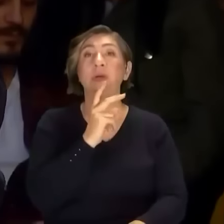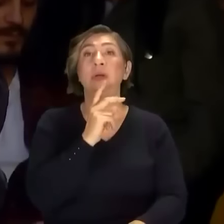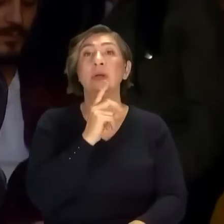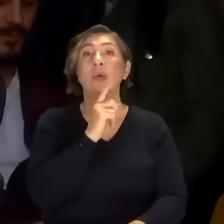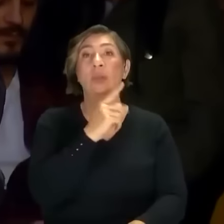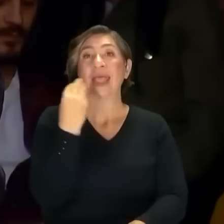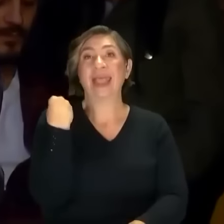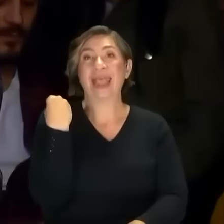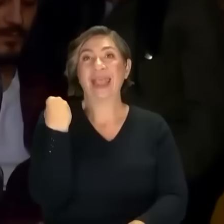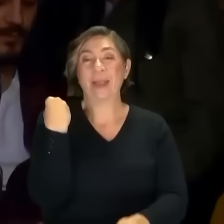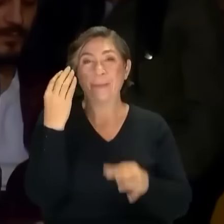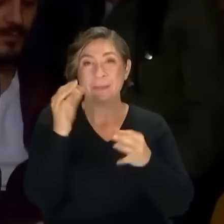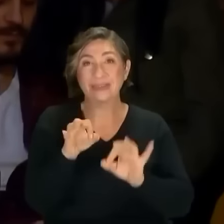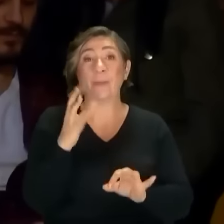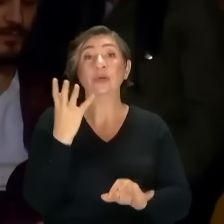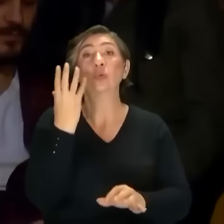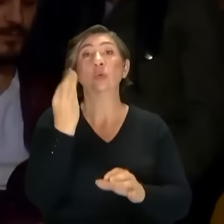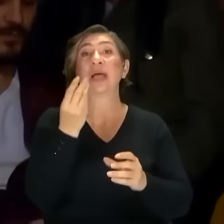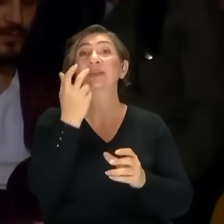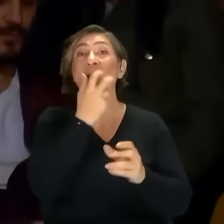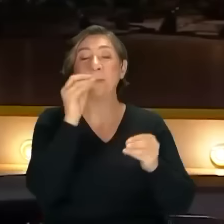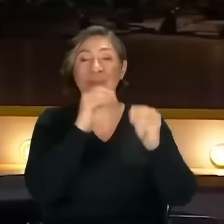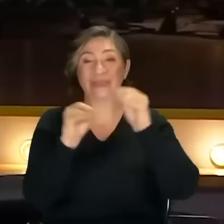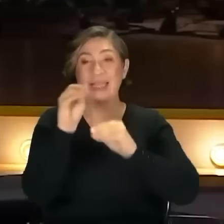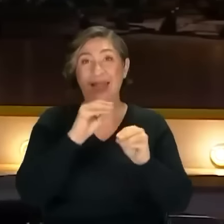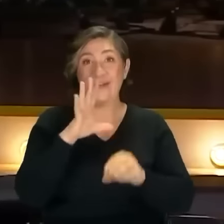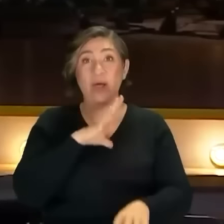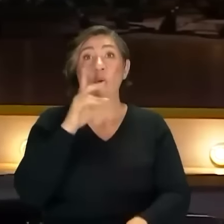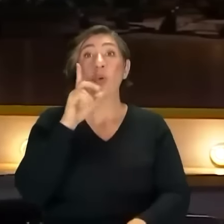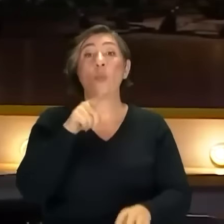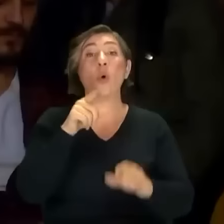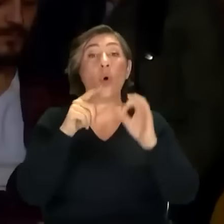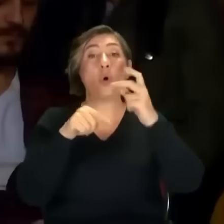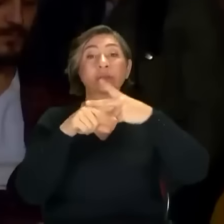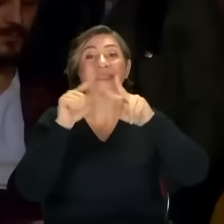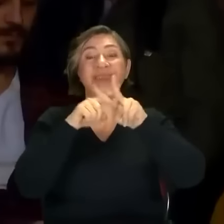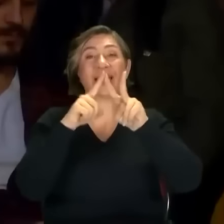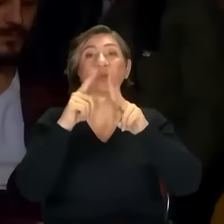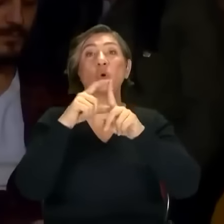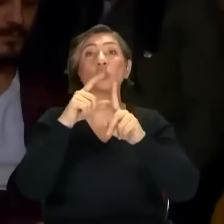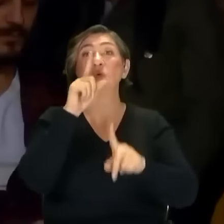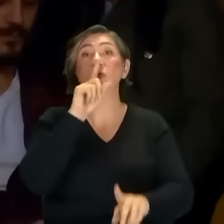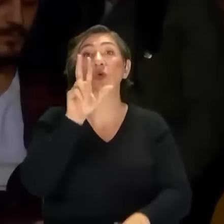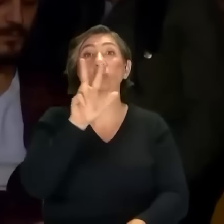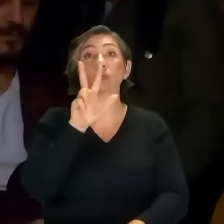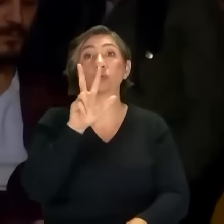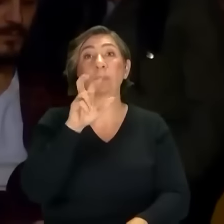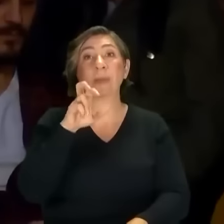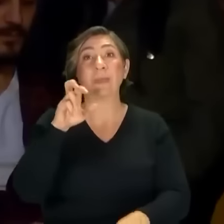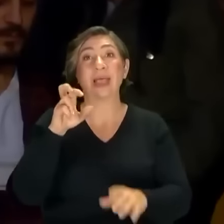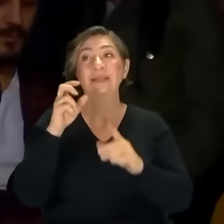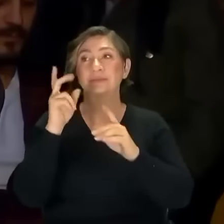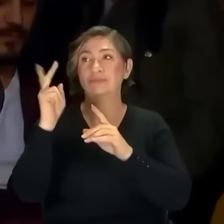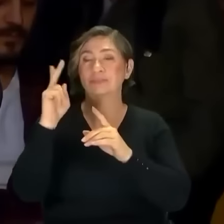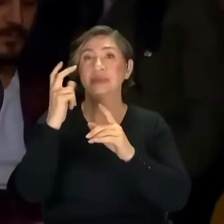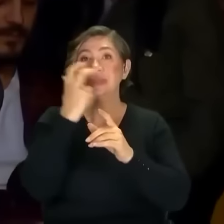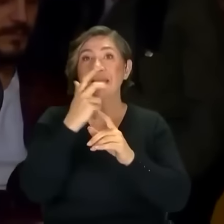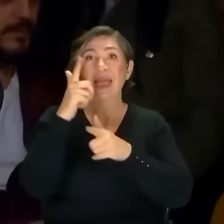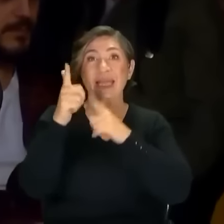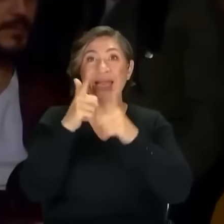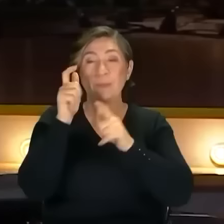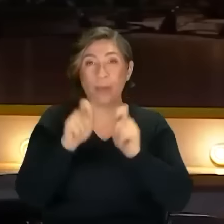da yeni yeni sektöre giriyor ama çok güzel besteleri var Bu şarkı zaten Ozan doğlu 130 bpm kendo albümünde ydi daha